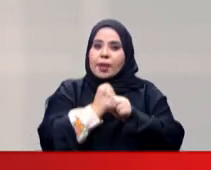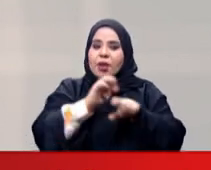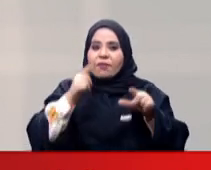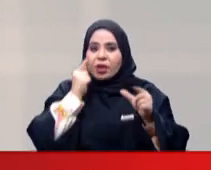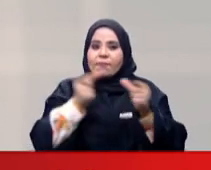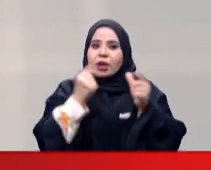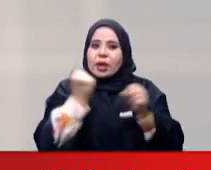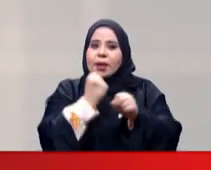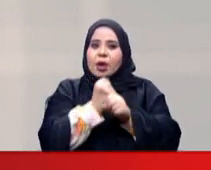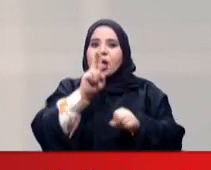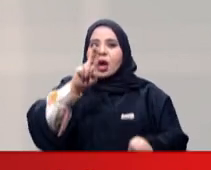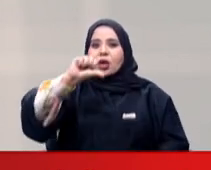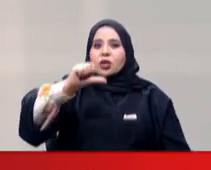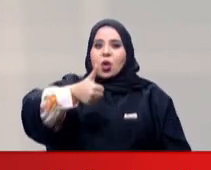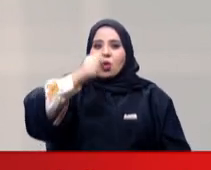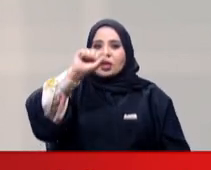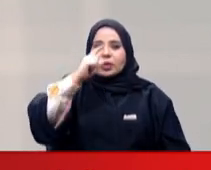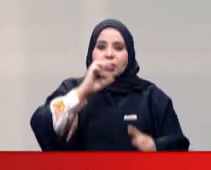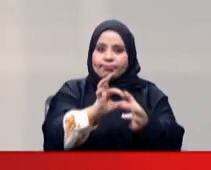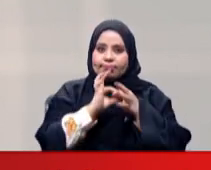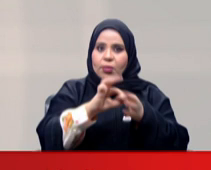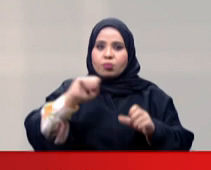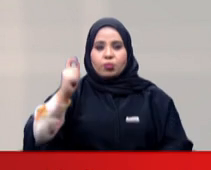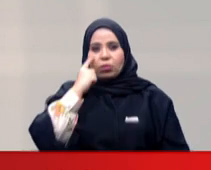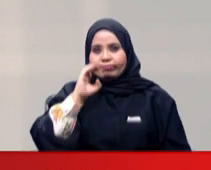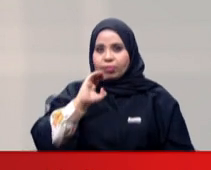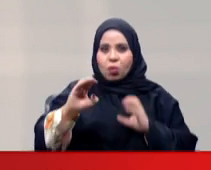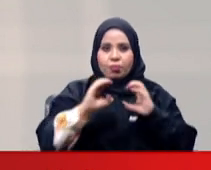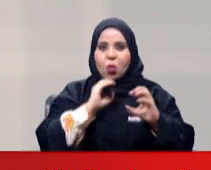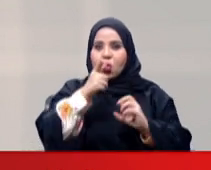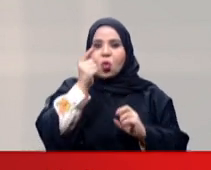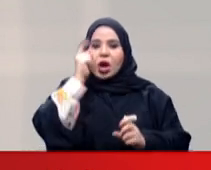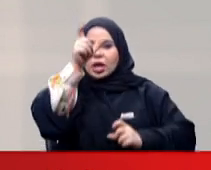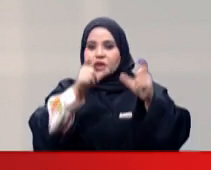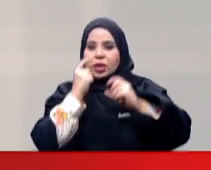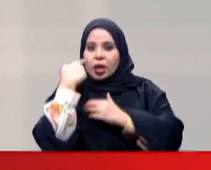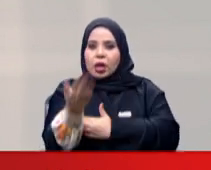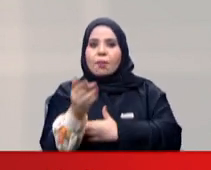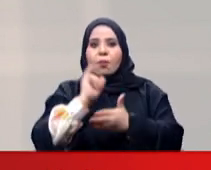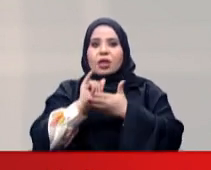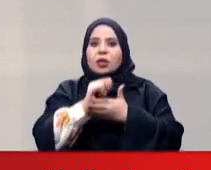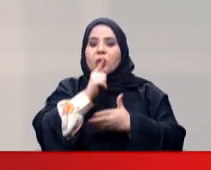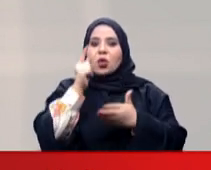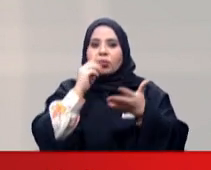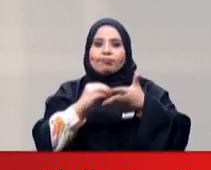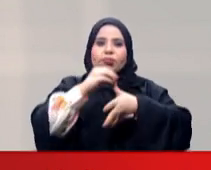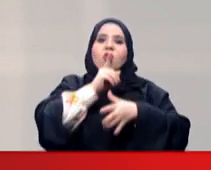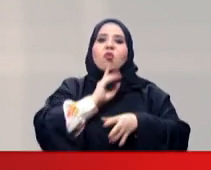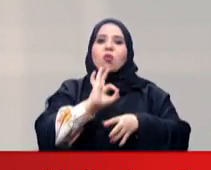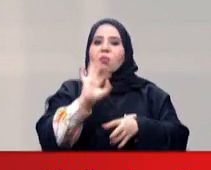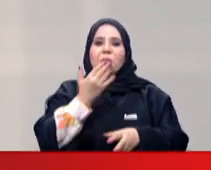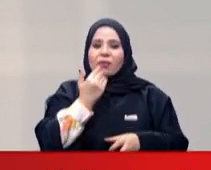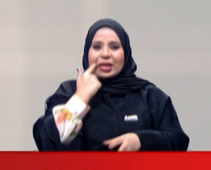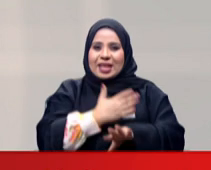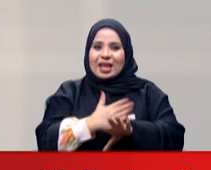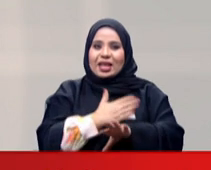فريق تواصل على سرعة الاستجابة لطلبات الأفراد ومؤسسات وعدم تجاوز الفترة المحددة للرد والتي